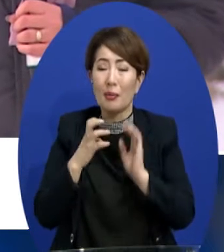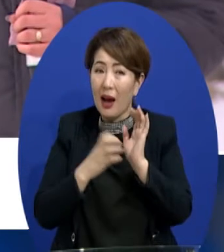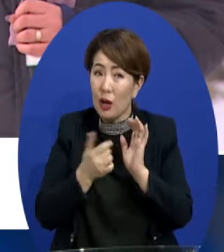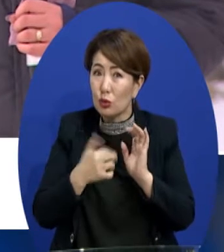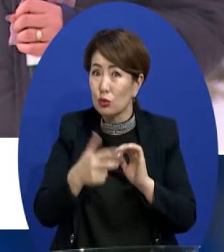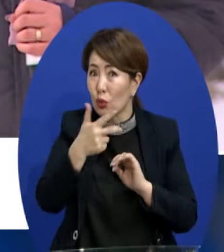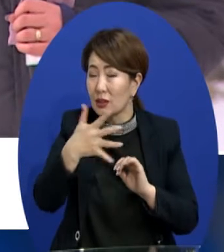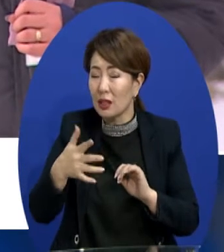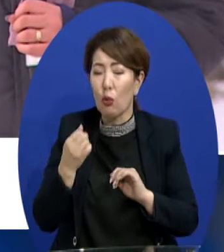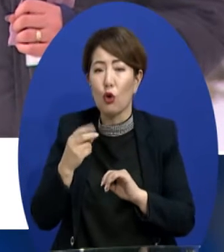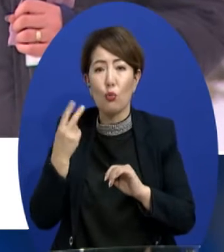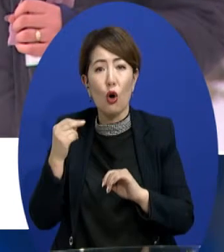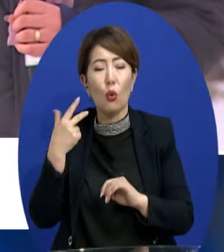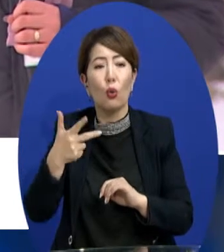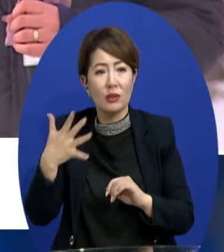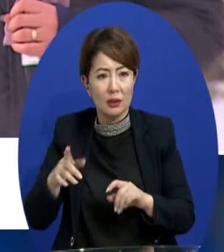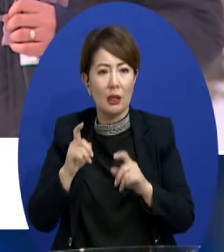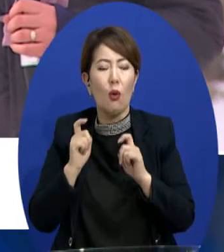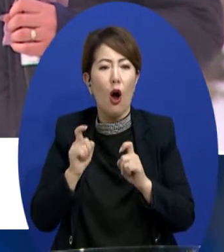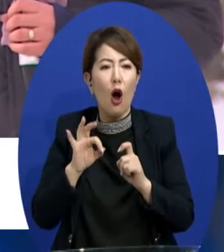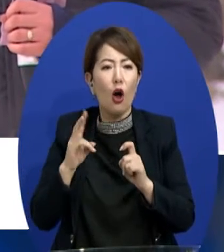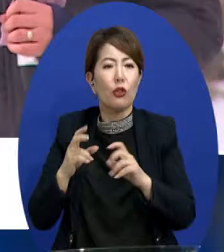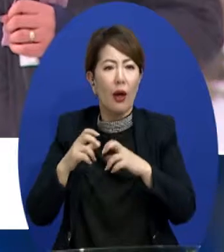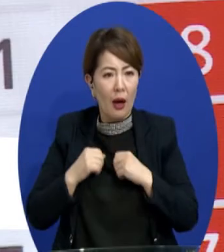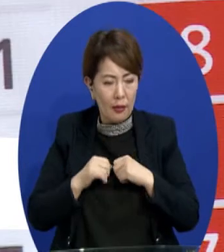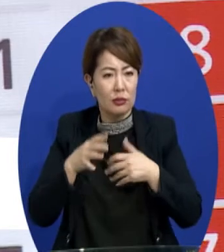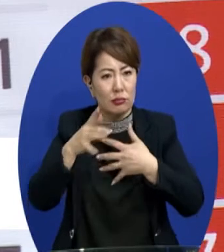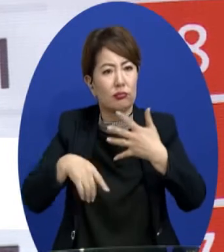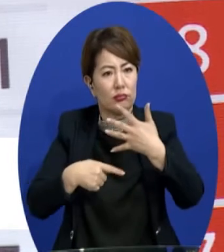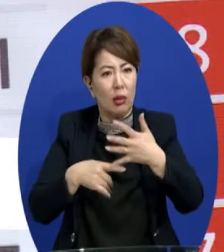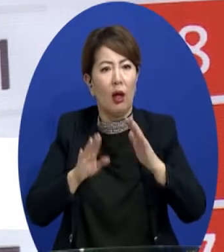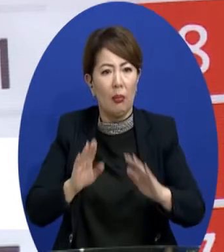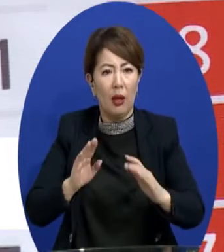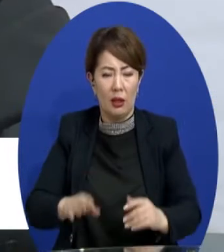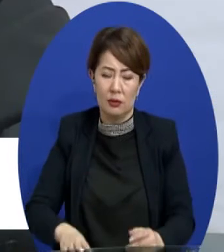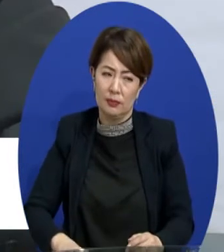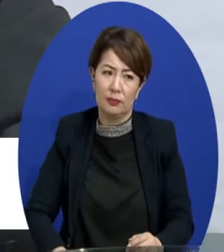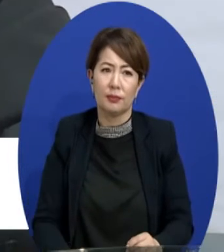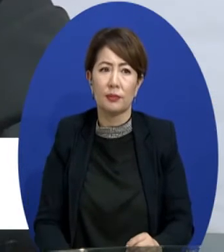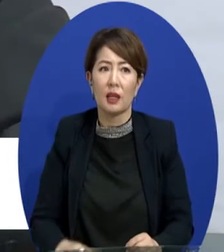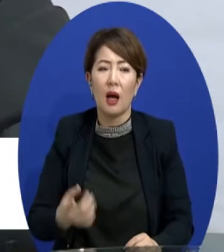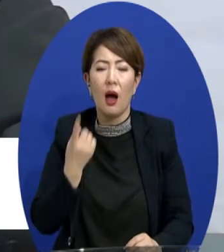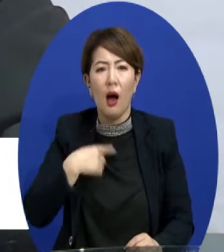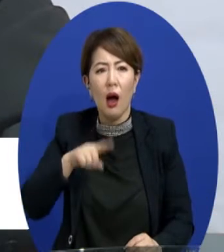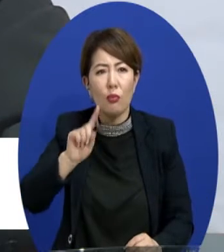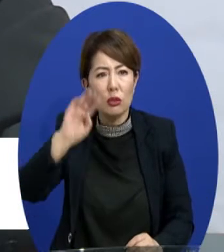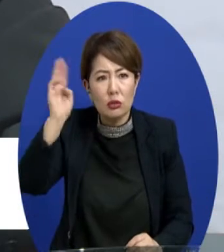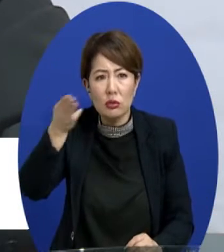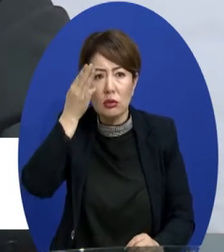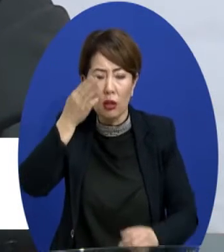онд 35, 2020 онд 35 оноо тус тус авч байжээ. Хамгийн одоо